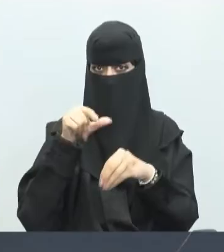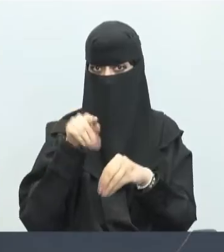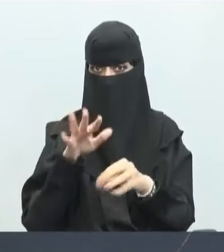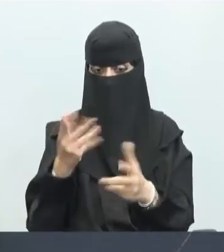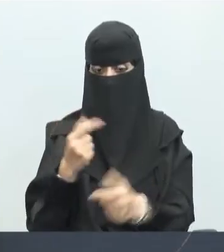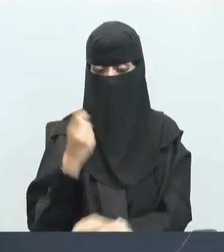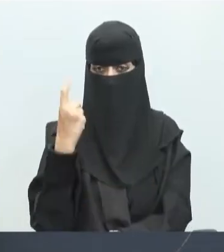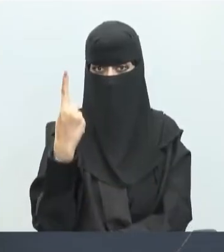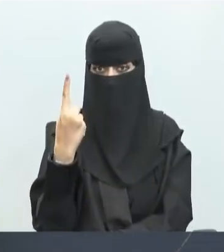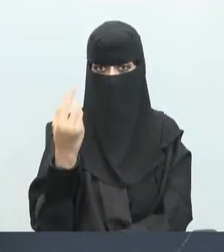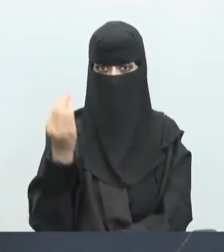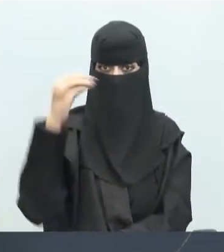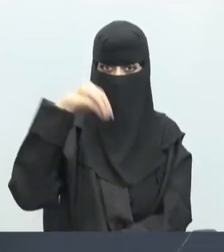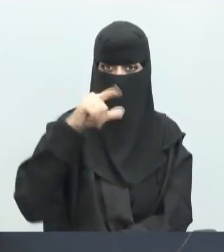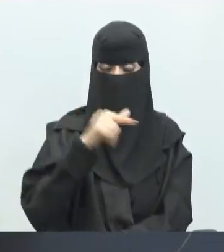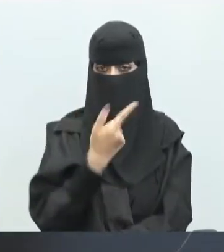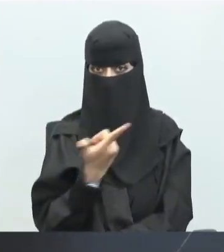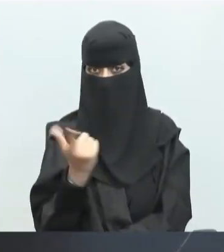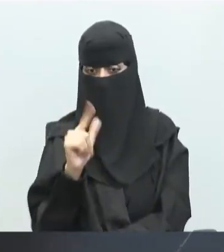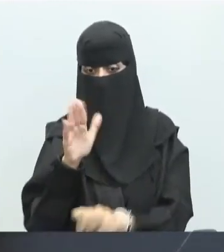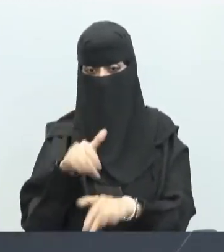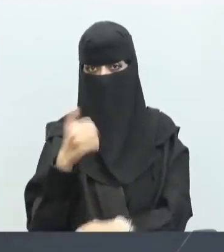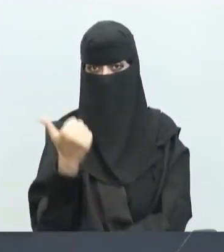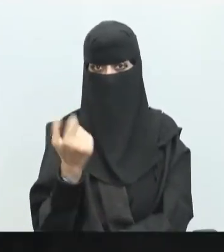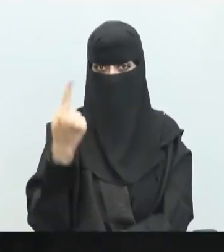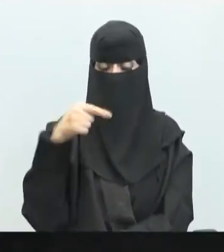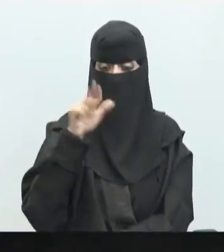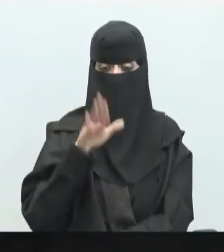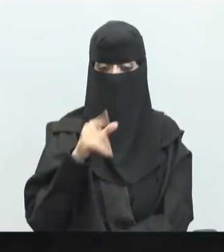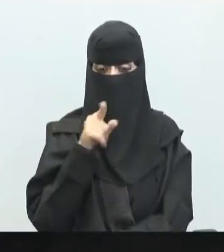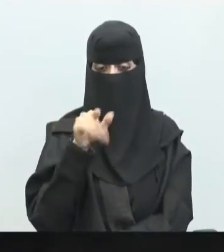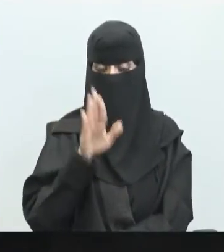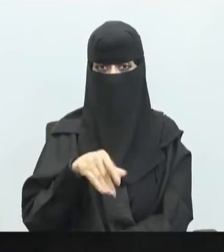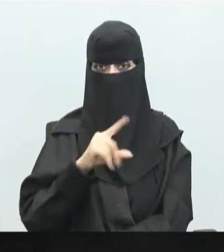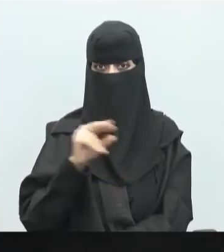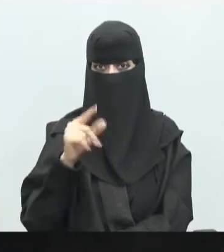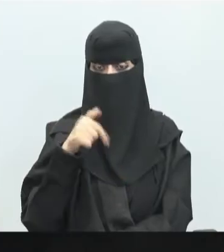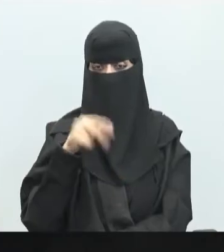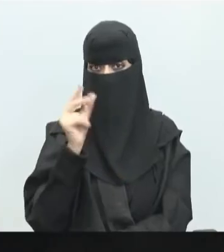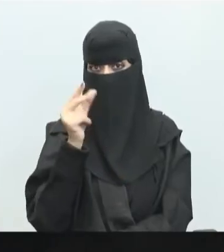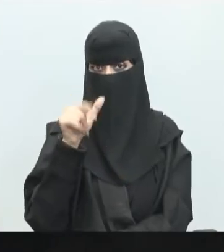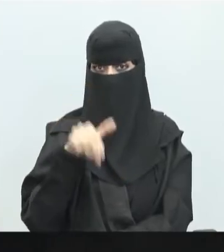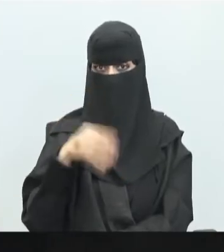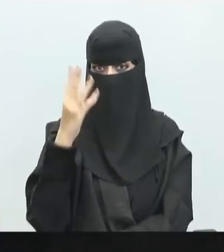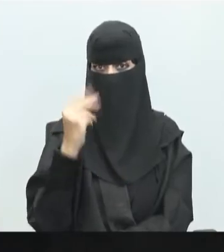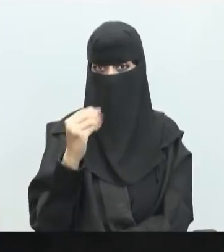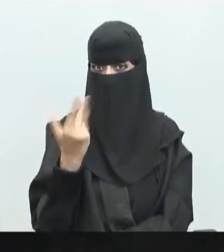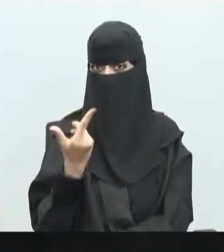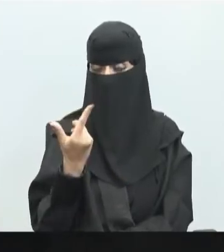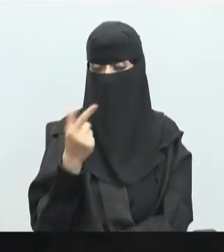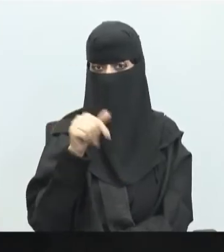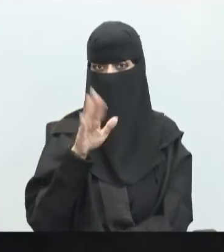واحده يصبح الناتج كم 16 اذا هنا مثلت بقطع العد العدد ماذا